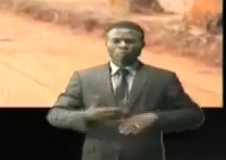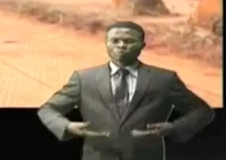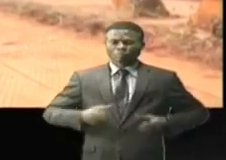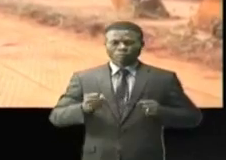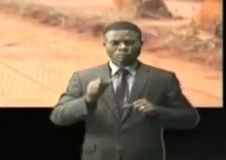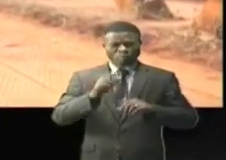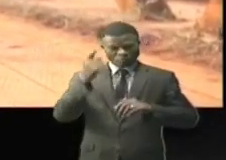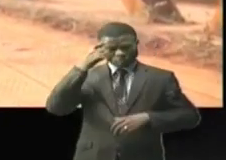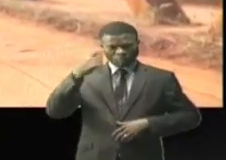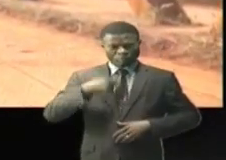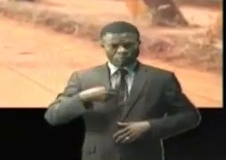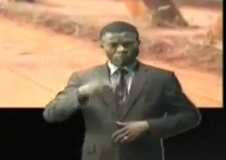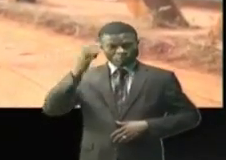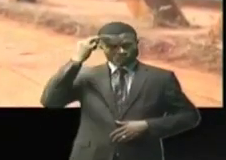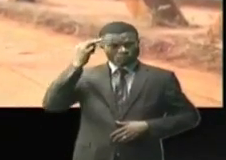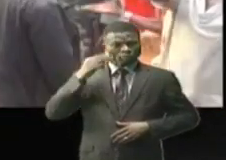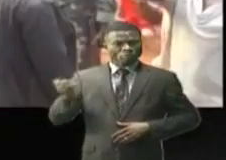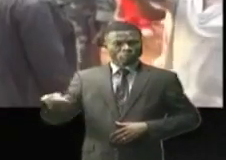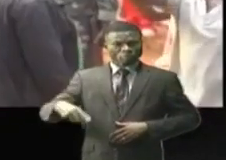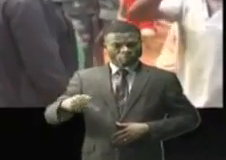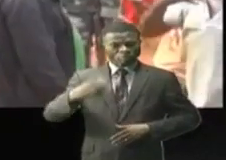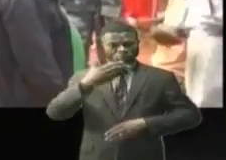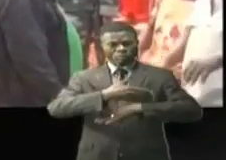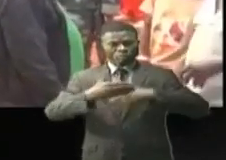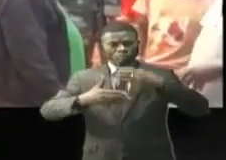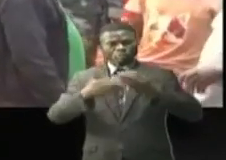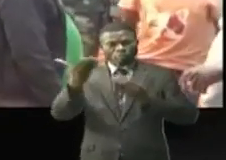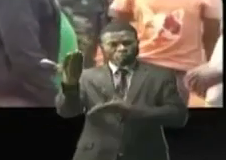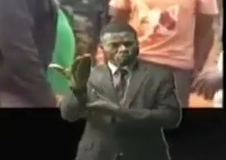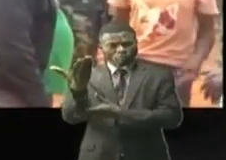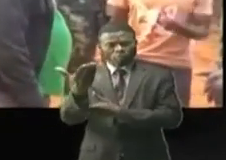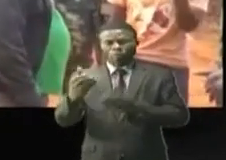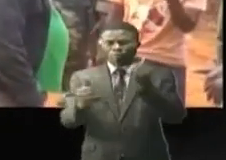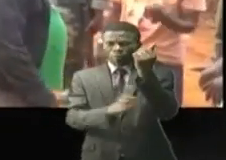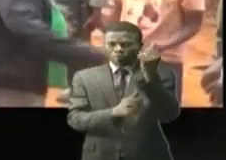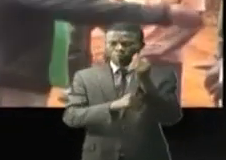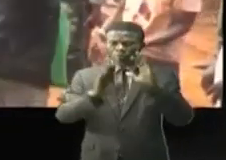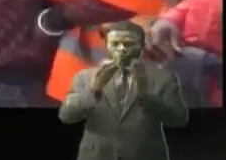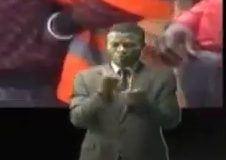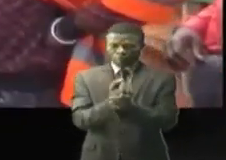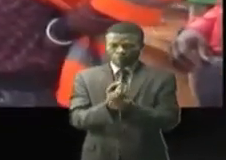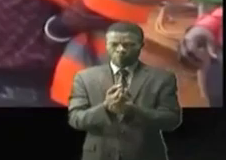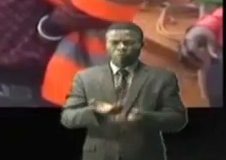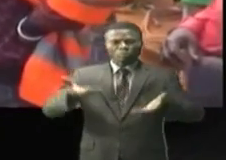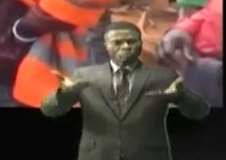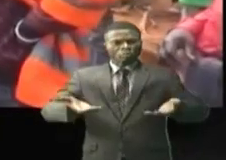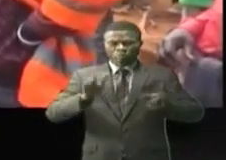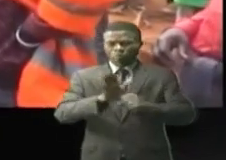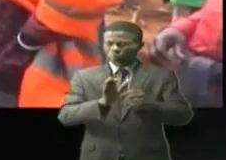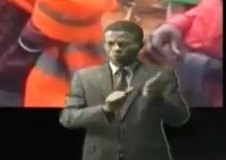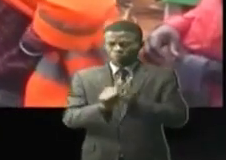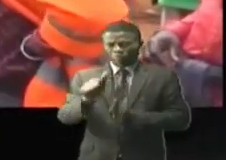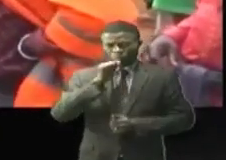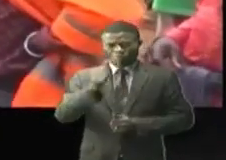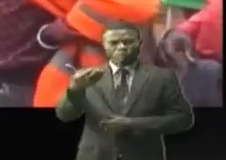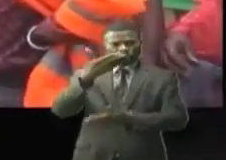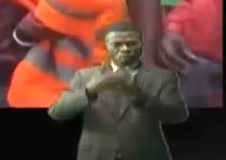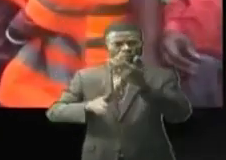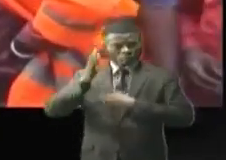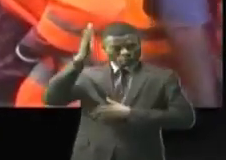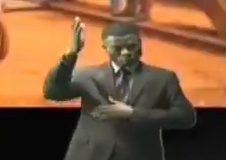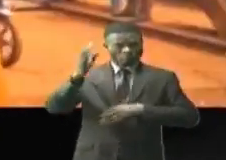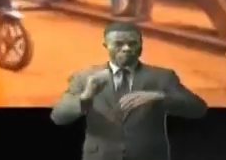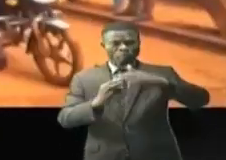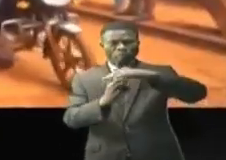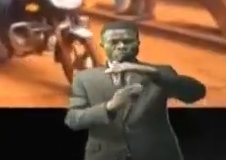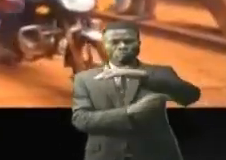Le ministre provincial des UTPR appelle les usagers au respect du tonnage requis en attendant les remplacements prochains de ces